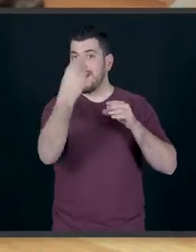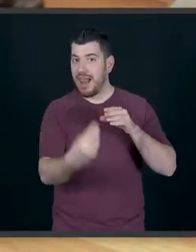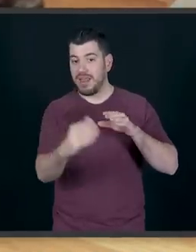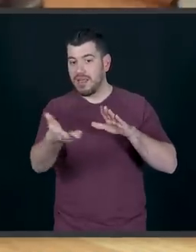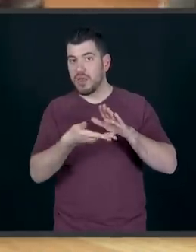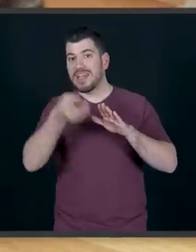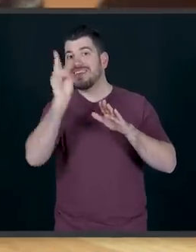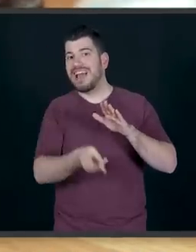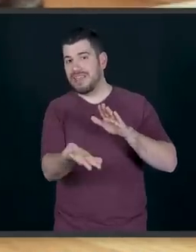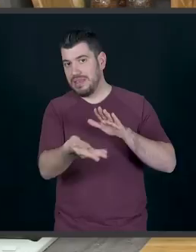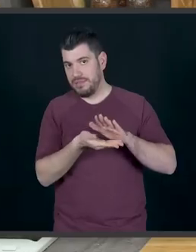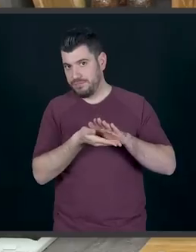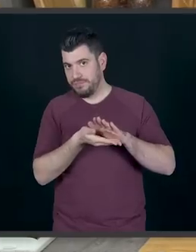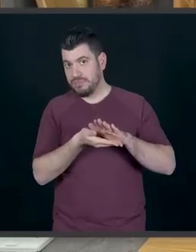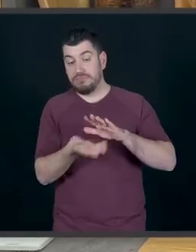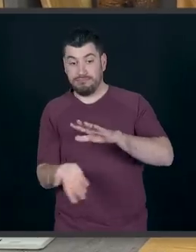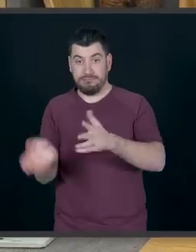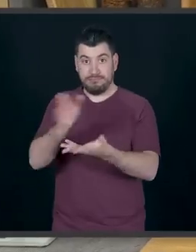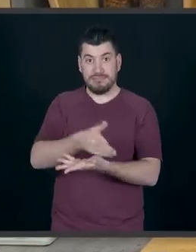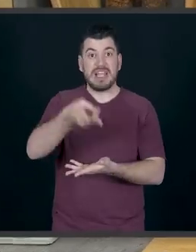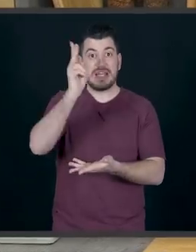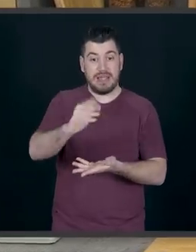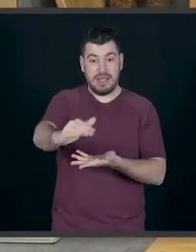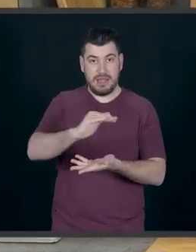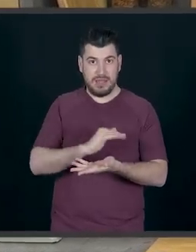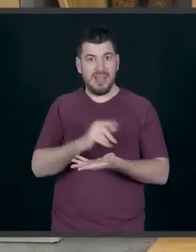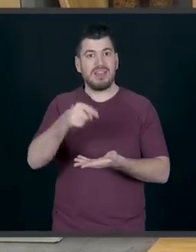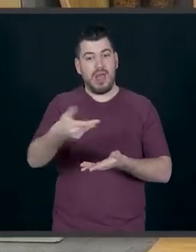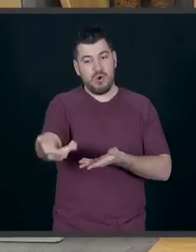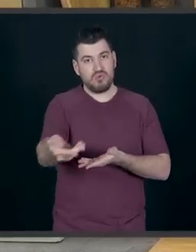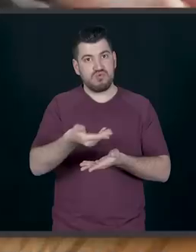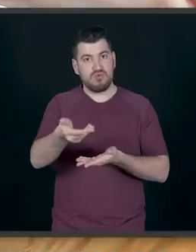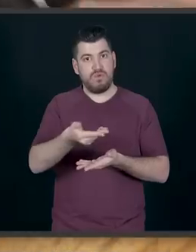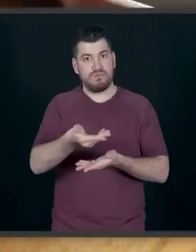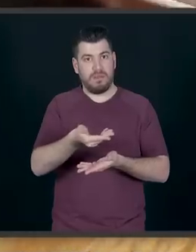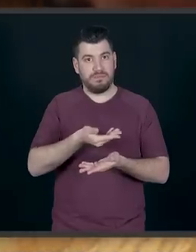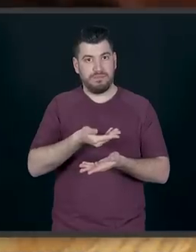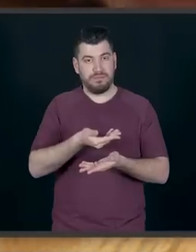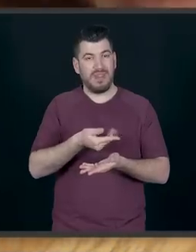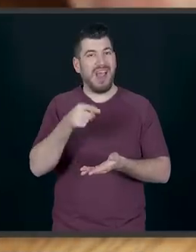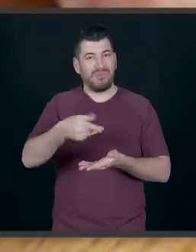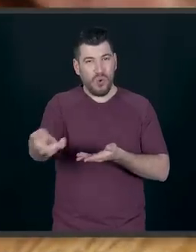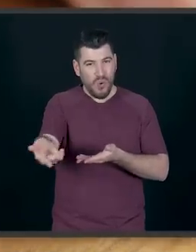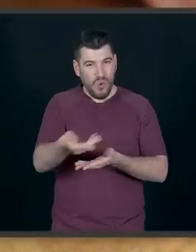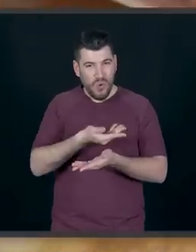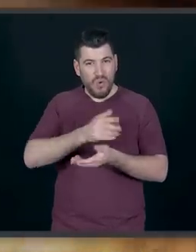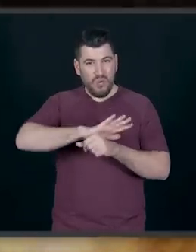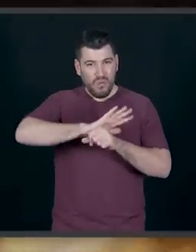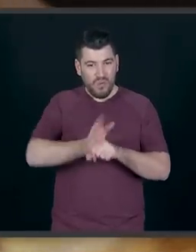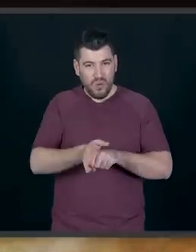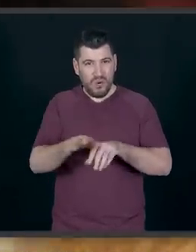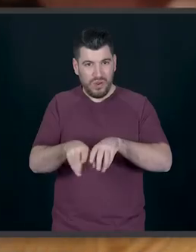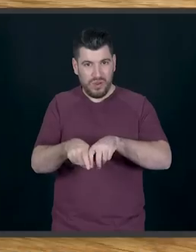αυτή είναι η κακή πλευρά. Πάρτε από την κακή του πλευρά και κόψτε το στη μέση. Εδώ. Ανοίξτε